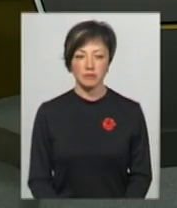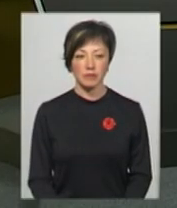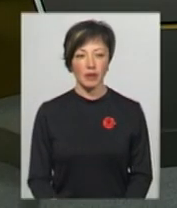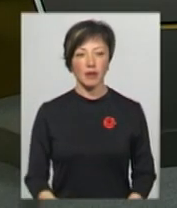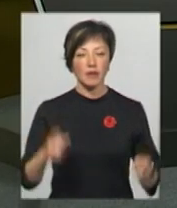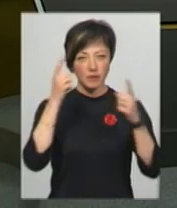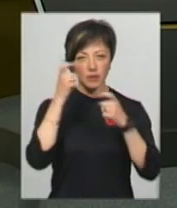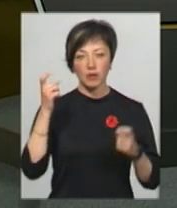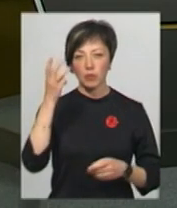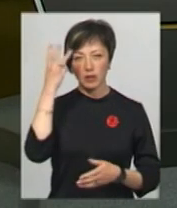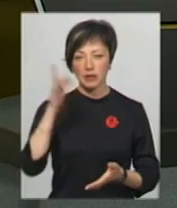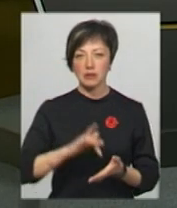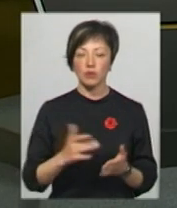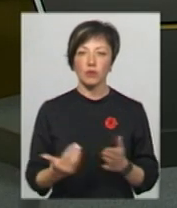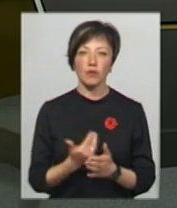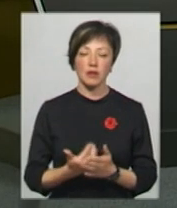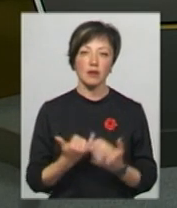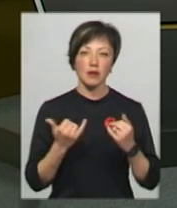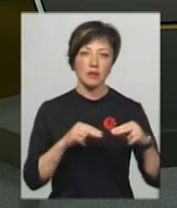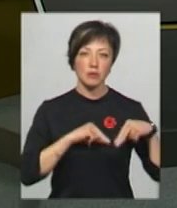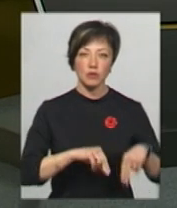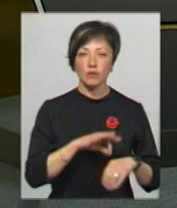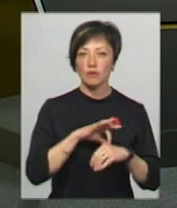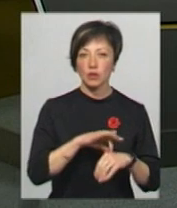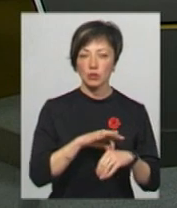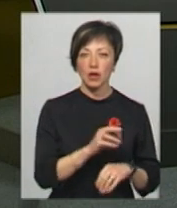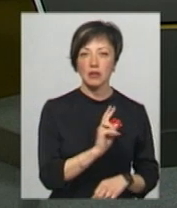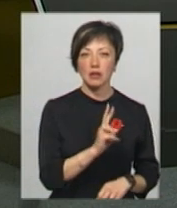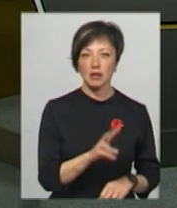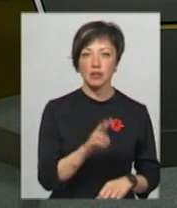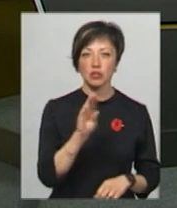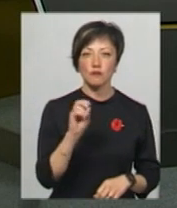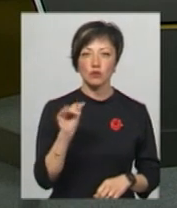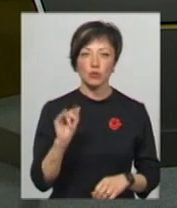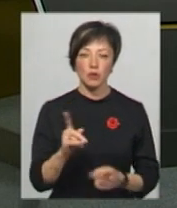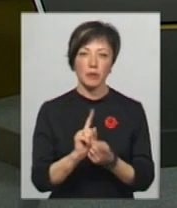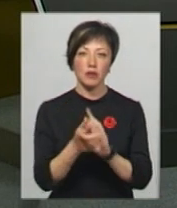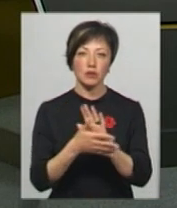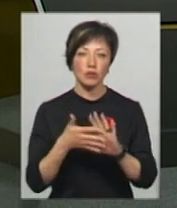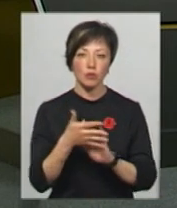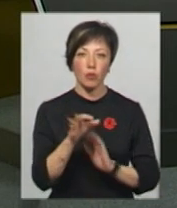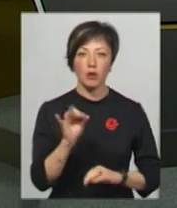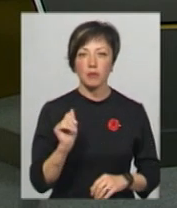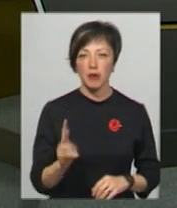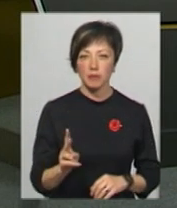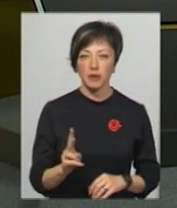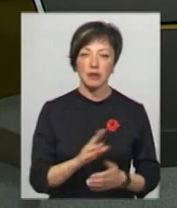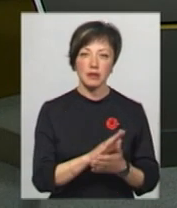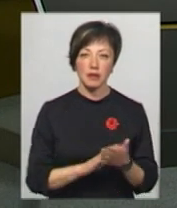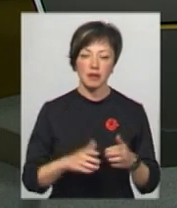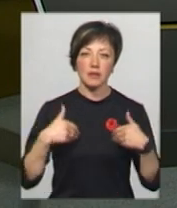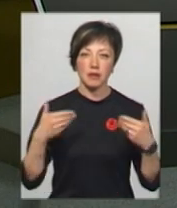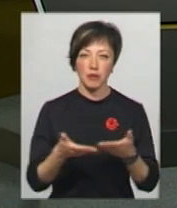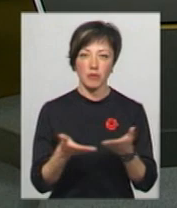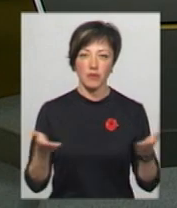В ефірі «Поділля-центр» – інформаційний випуск новин. У студії для вас працює ведуча Катерина Шевчук, на жестову мову перекладає Ольга Рибак.